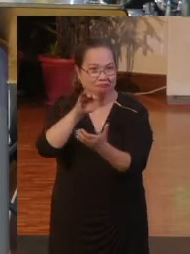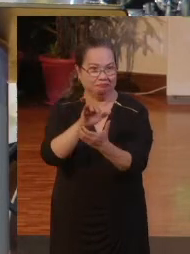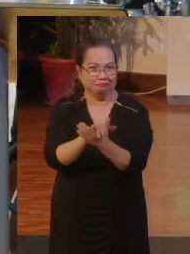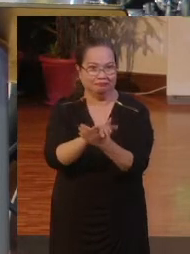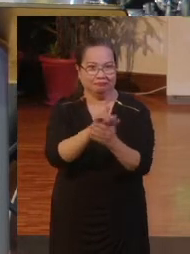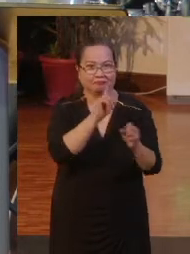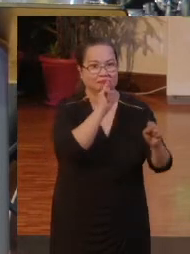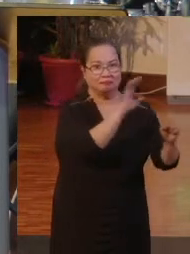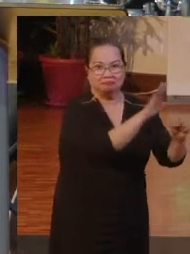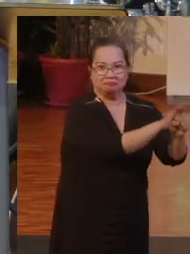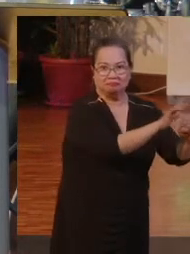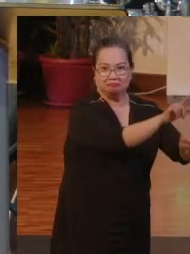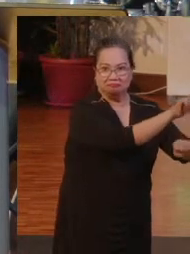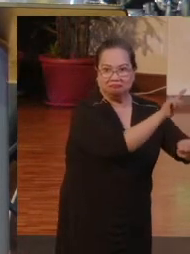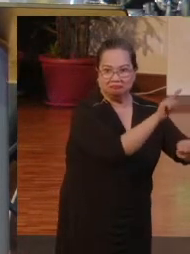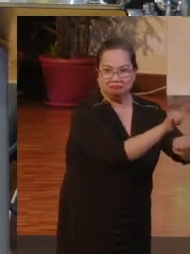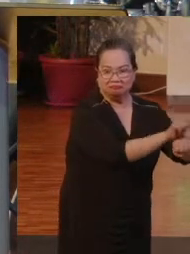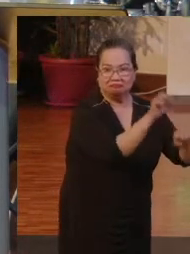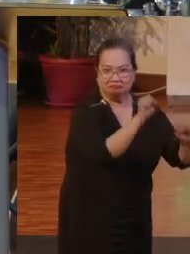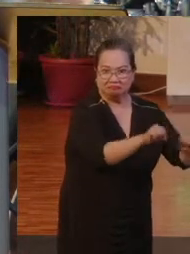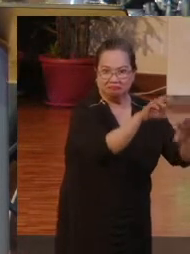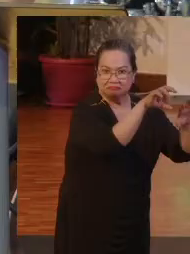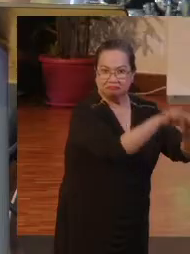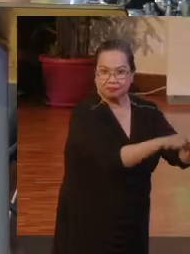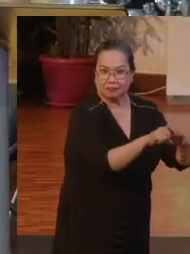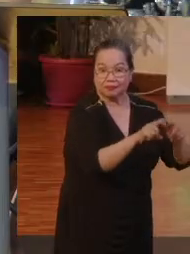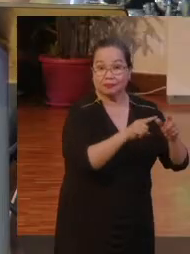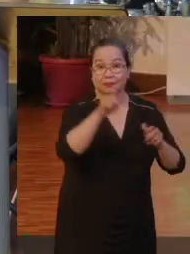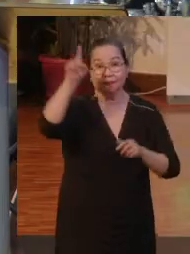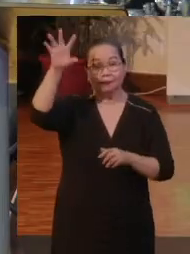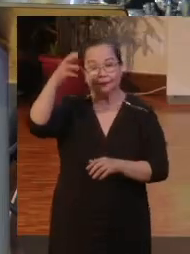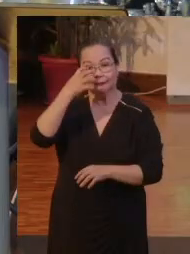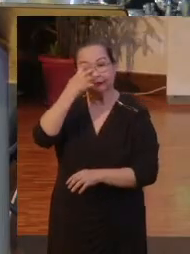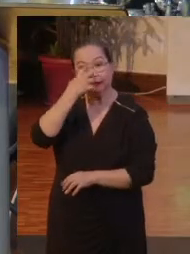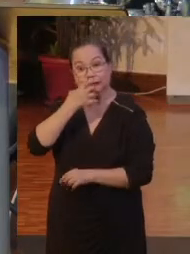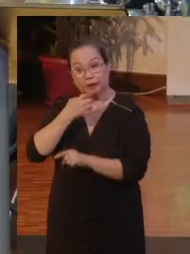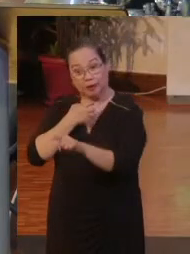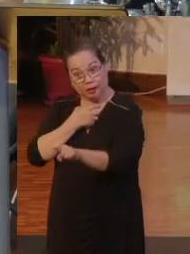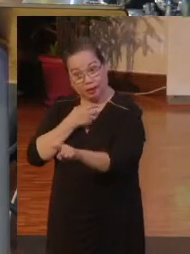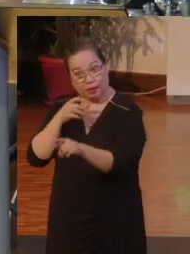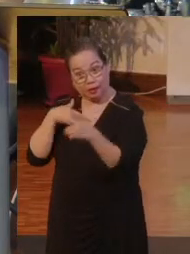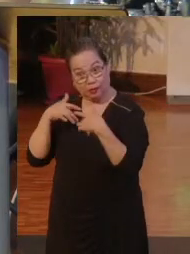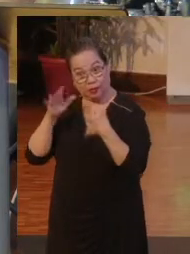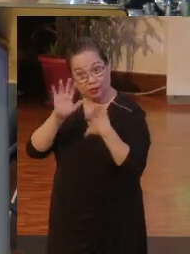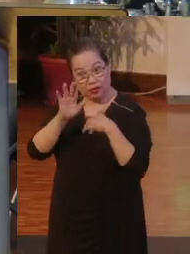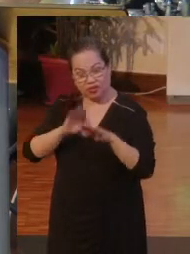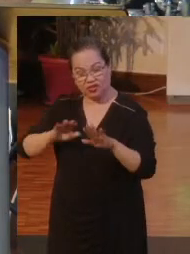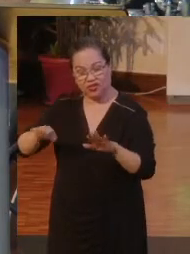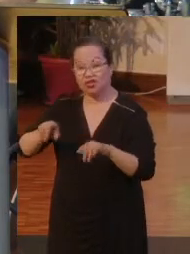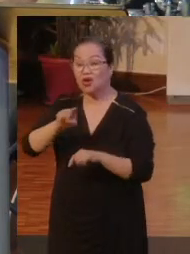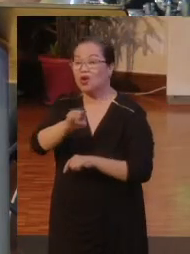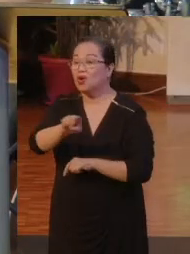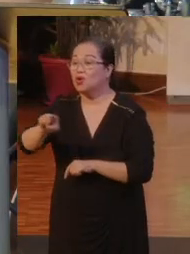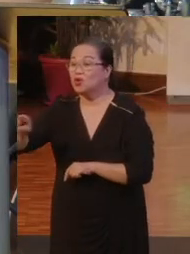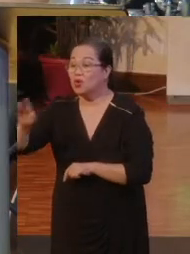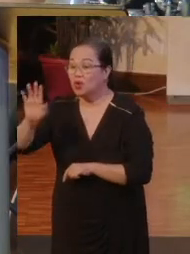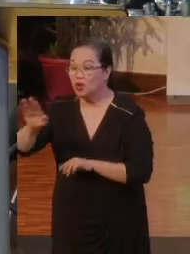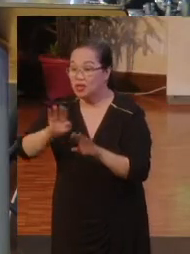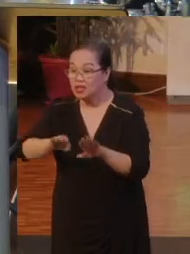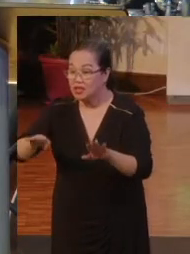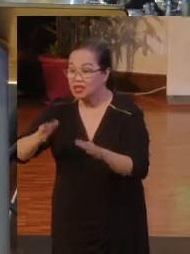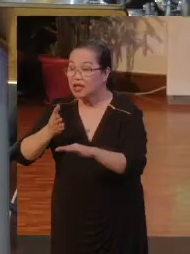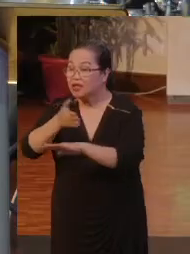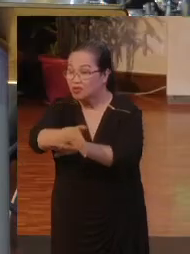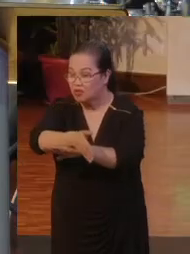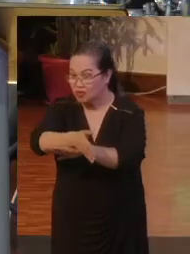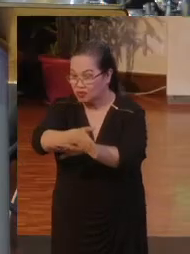ang promised land na pwede nilang talunin. So ang ginawa ng Panginoon, worried kayo sa inyong mga anak? Ang inyong mga anak, makakatawid.